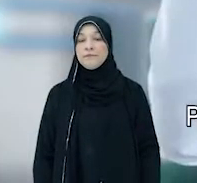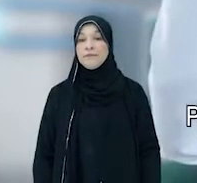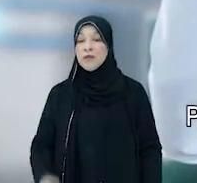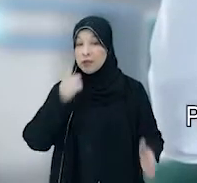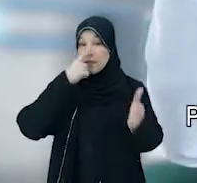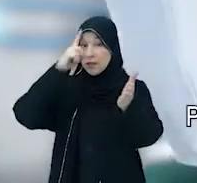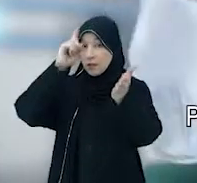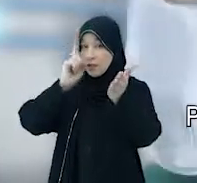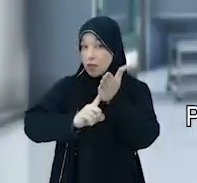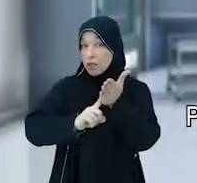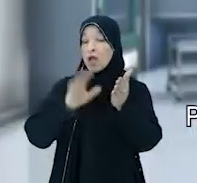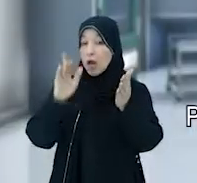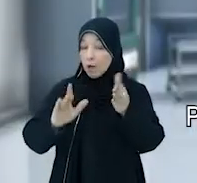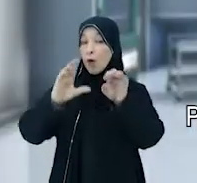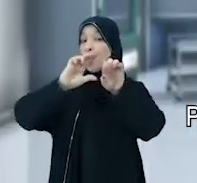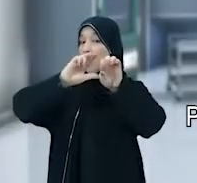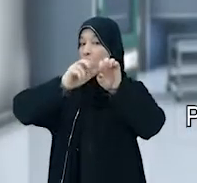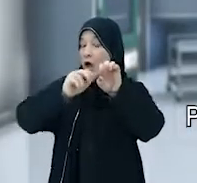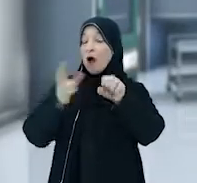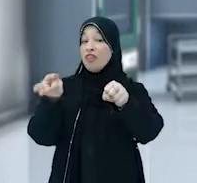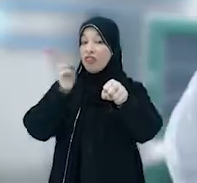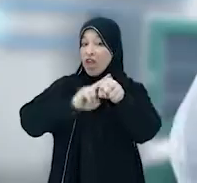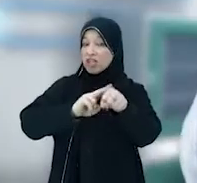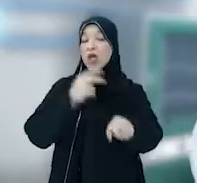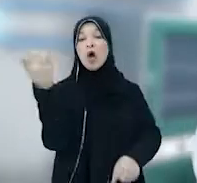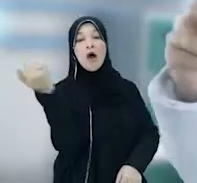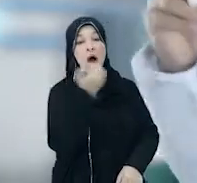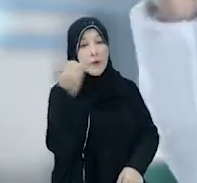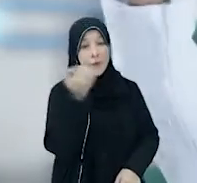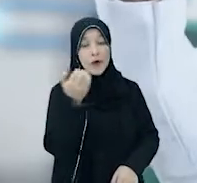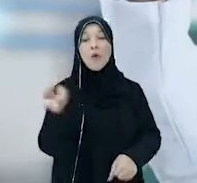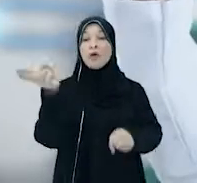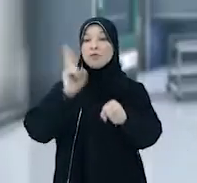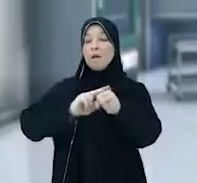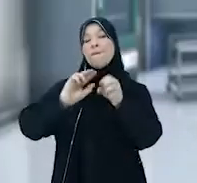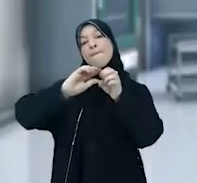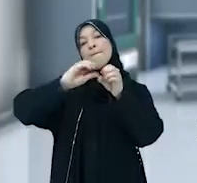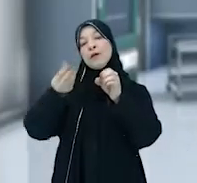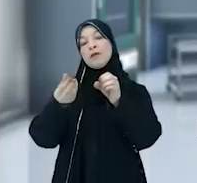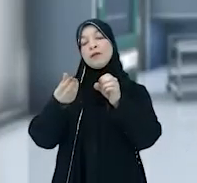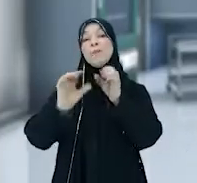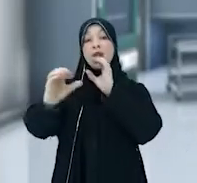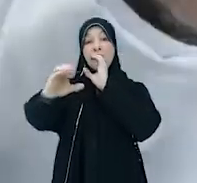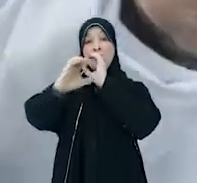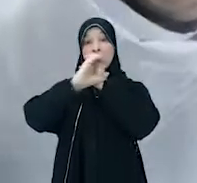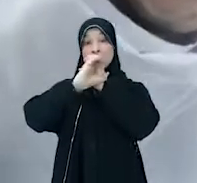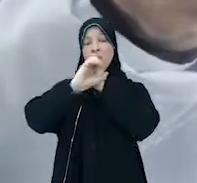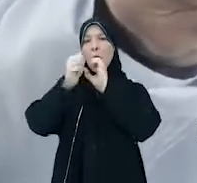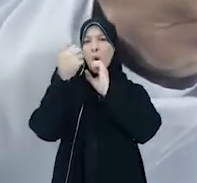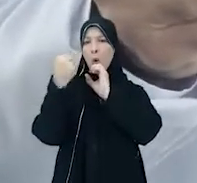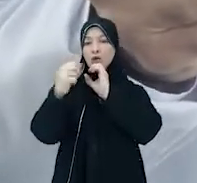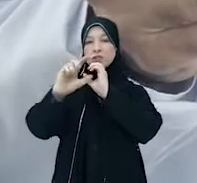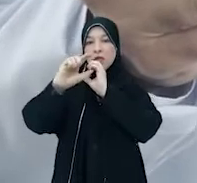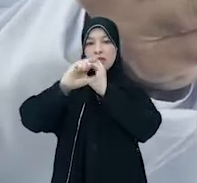تأكد من وجود الغطاء، ثم قم برج البخاخ جيدا، ثم انزع الغطاء. ضع البخاخ بقوة على الطرف